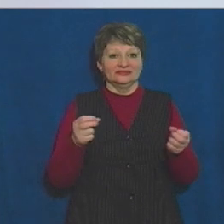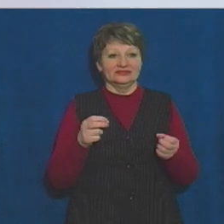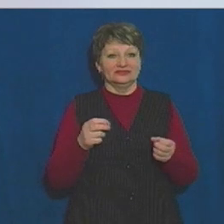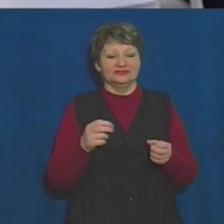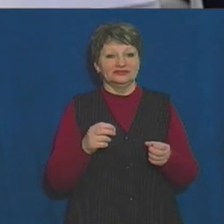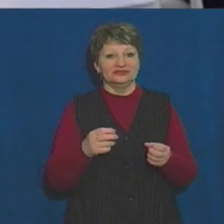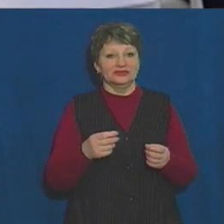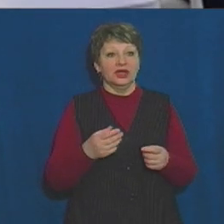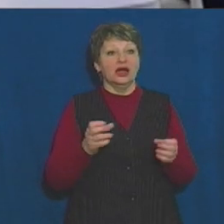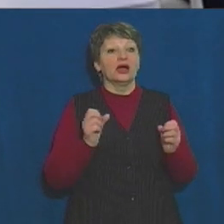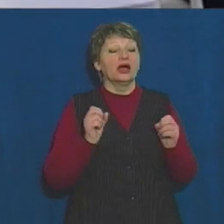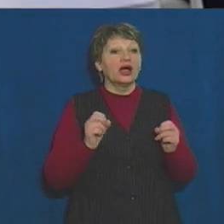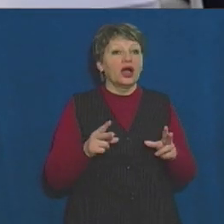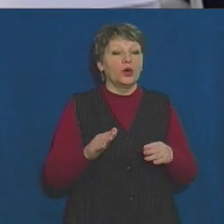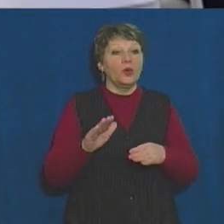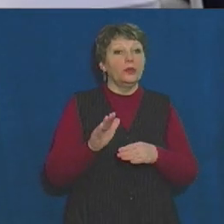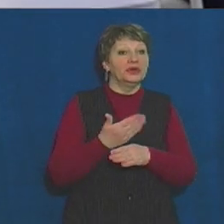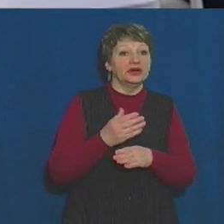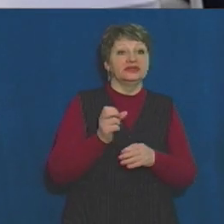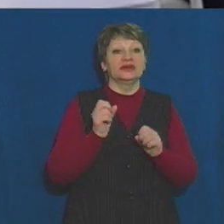і чи можливо локалізувати хворобу?